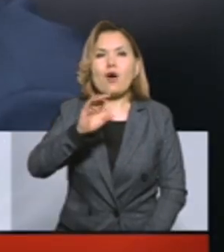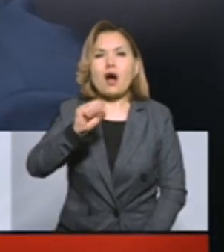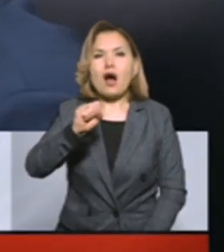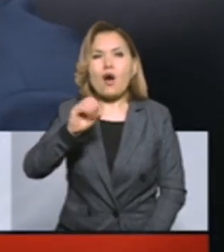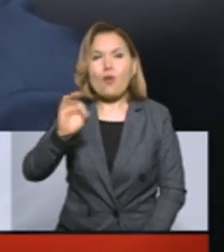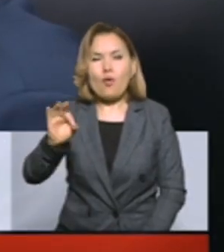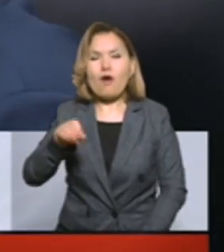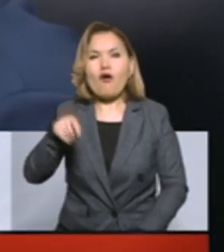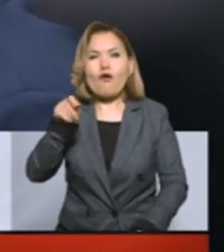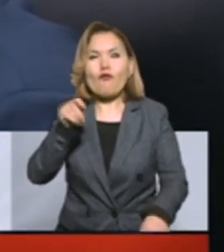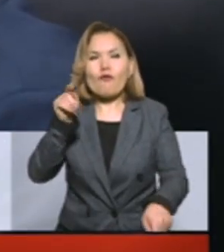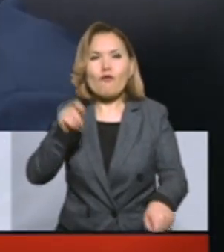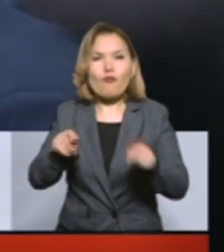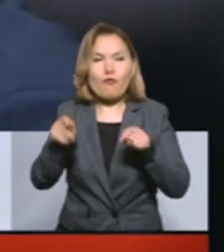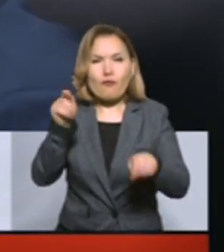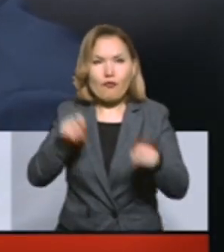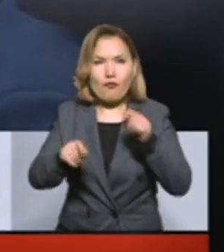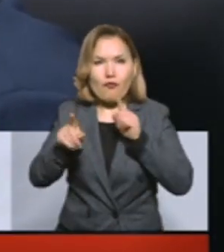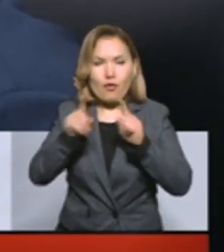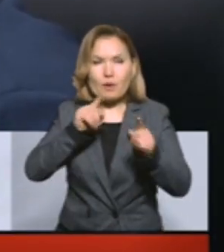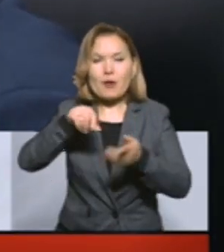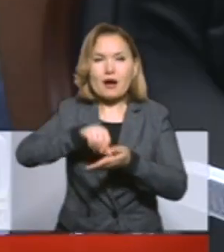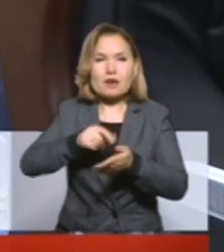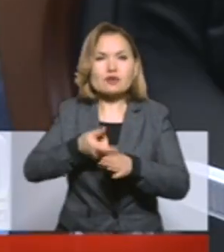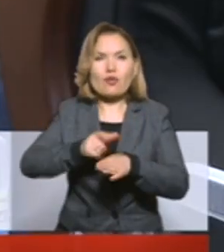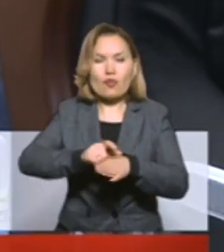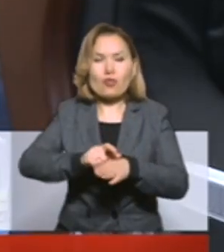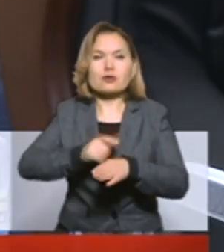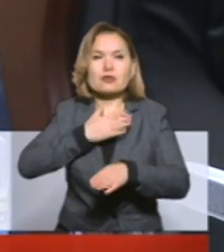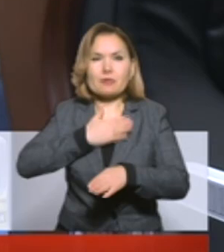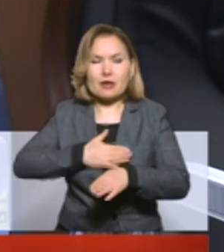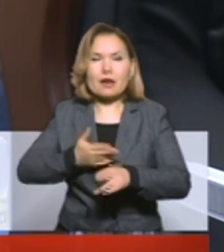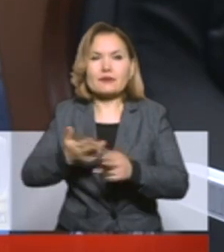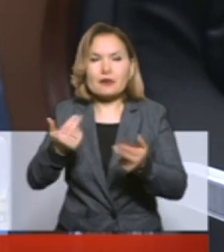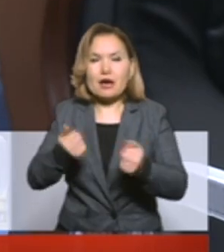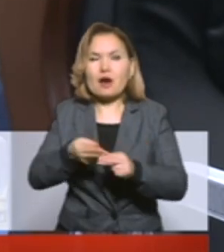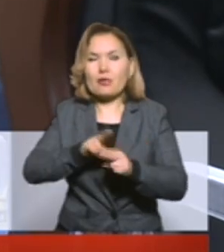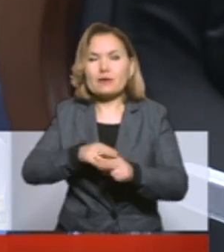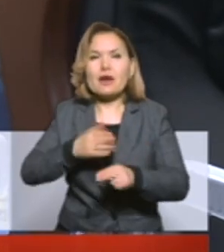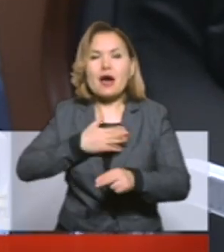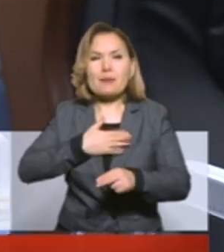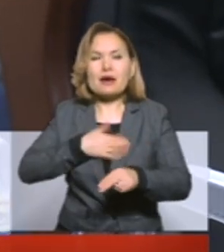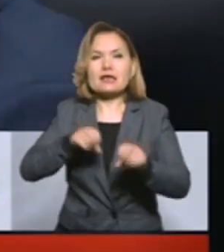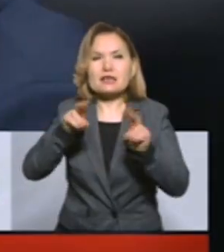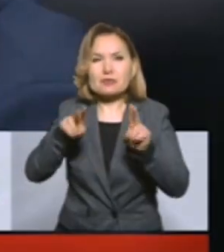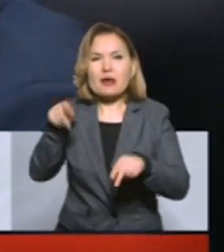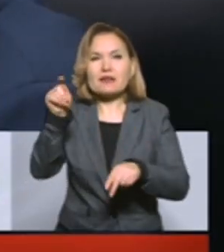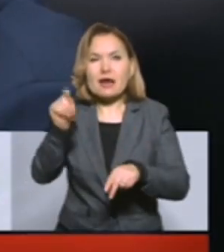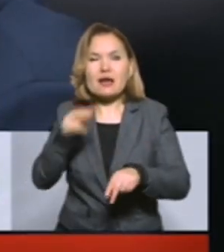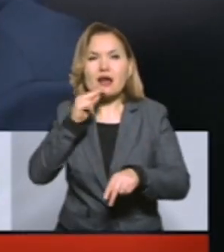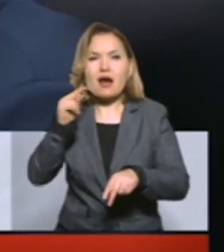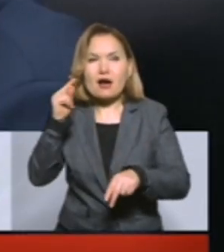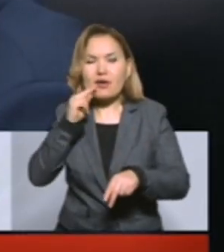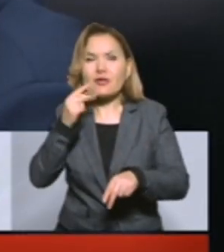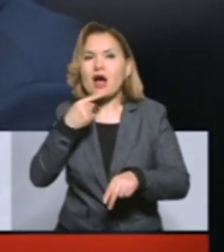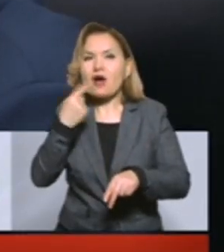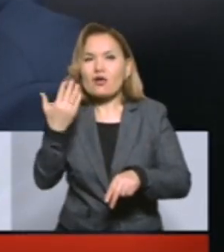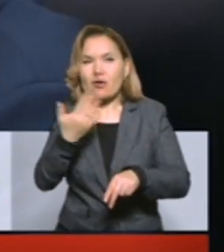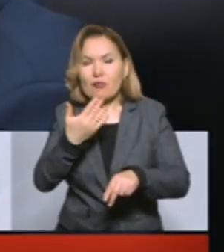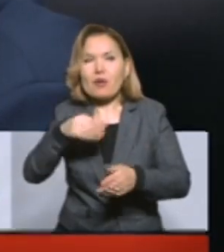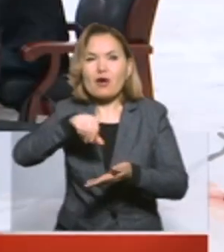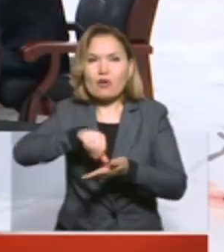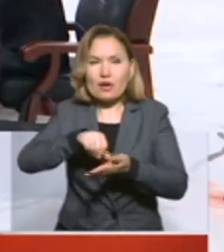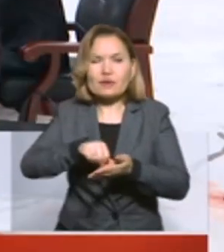қатысқаныма қуаныштымын. Бұл өте маңызды әрі қолдауға лайықты шара деп санаймын. Сондықтан мен арнайы келіп форумда сөз сөйлеуге шешім